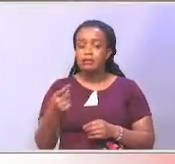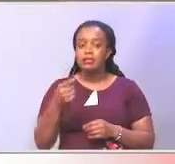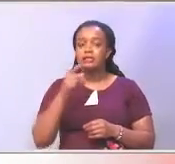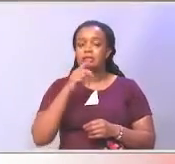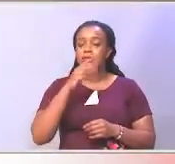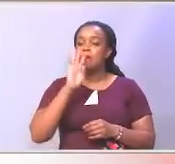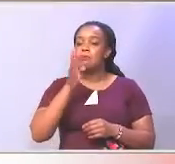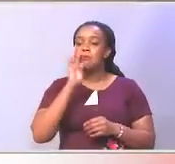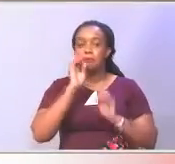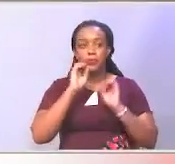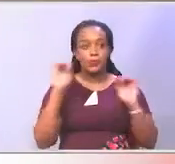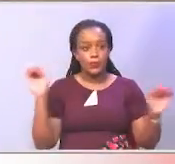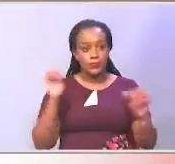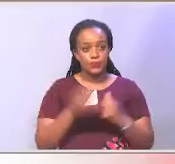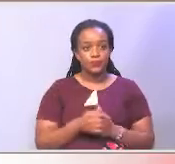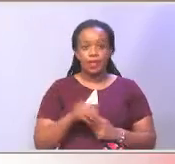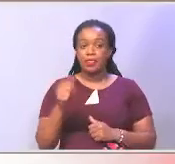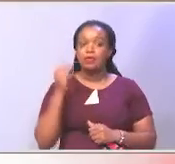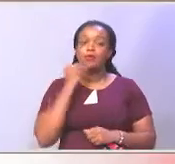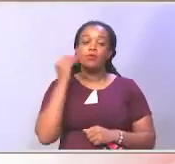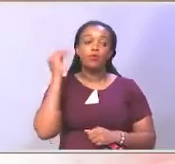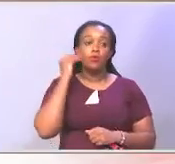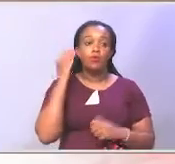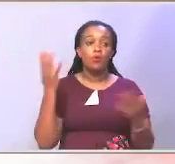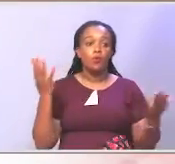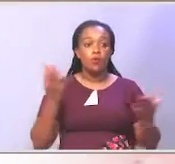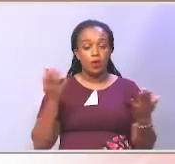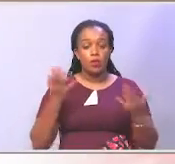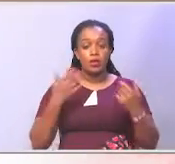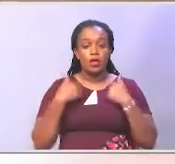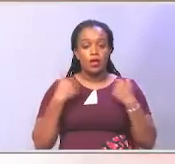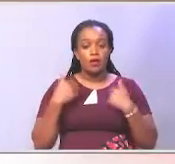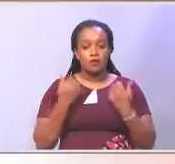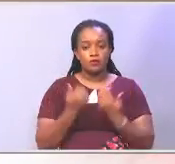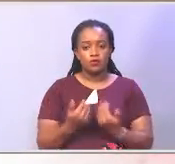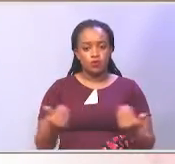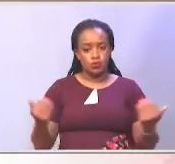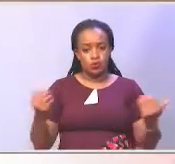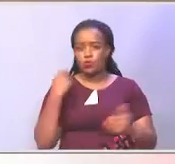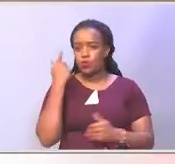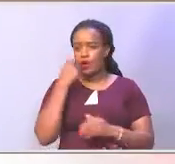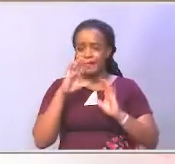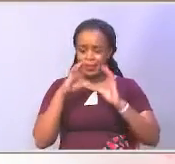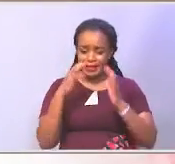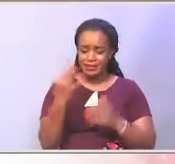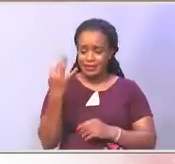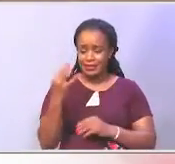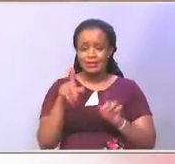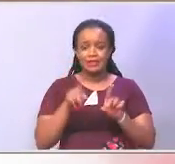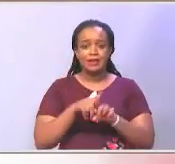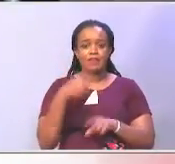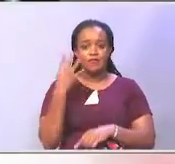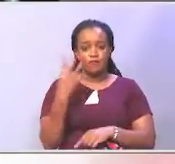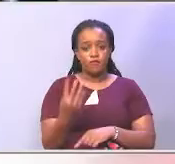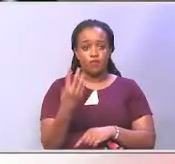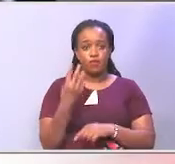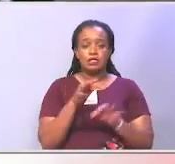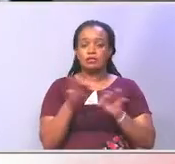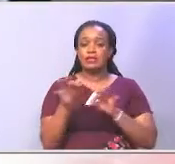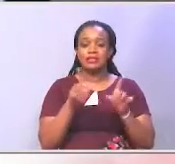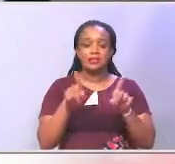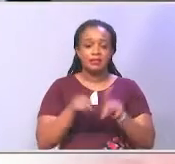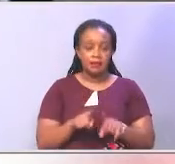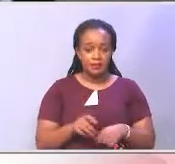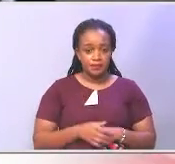Meters away is another homestead. Here minors are in grade 3 and 4 respectively. Their ordeal is heartbreaking. Nilikuwa napita